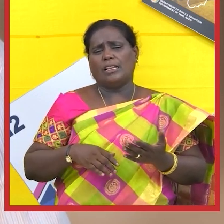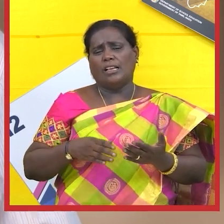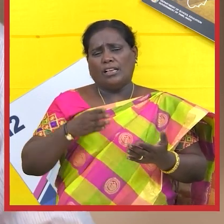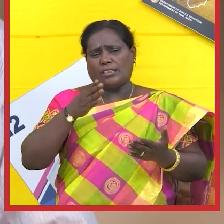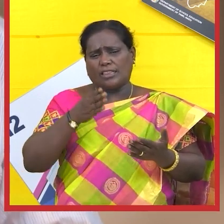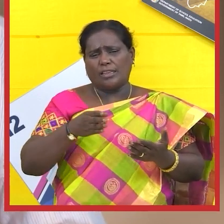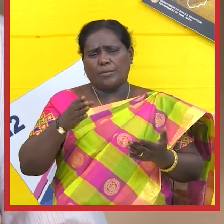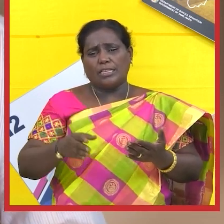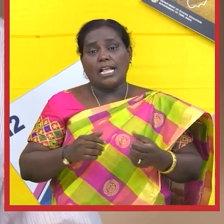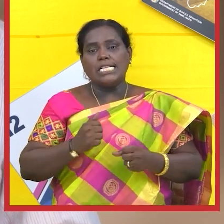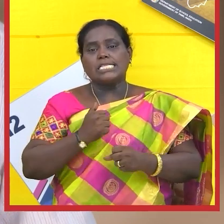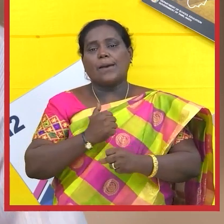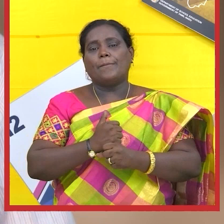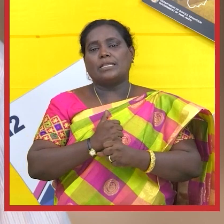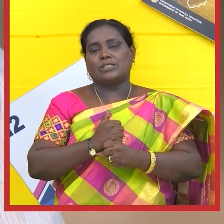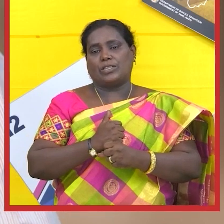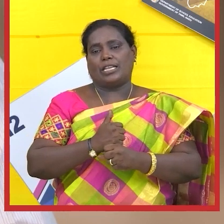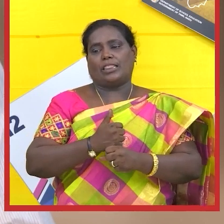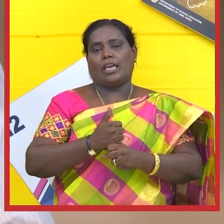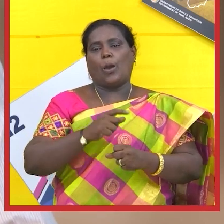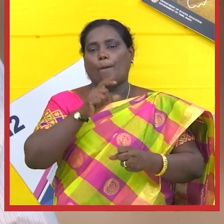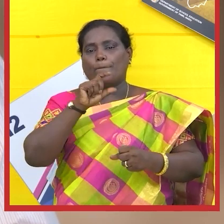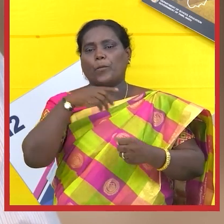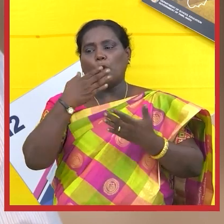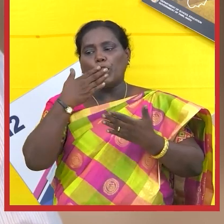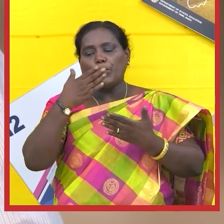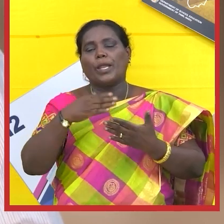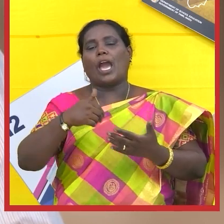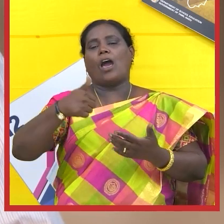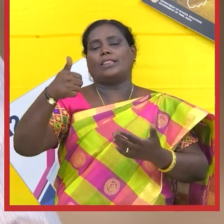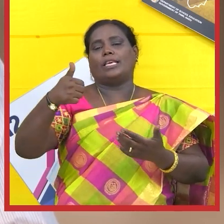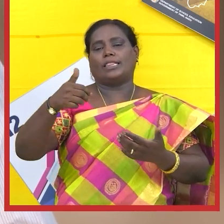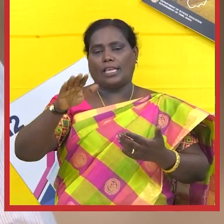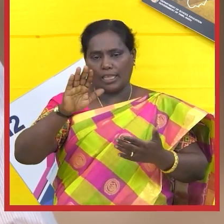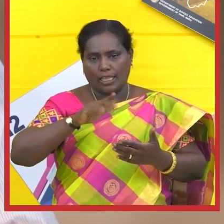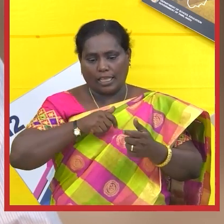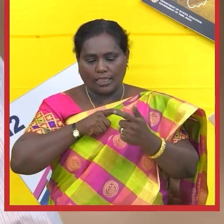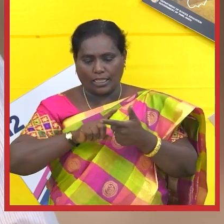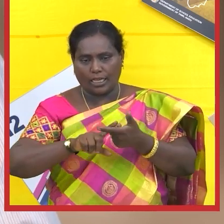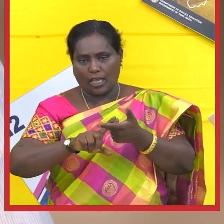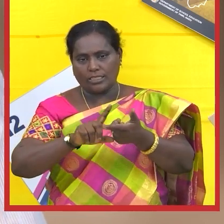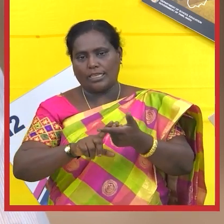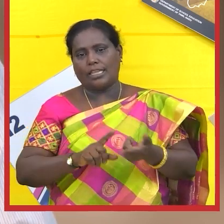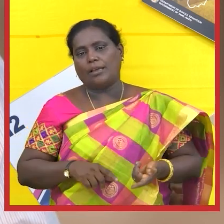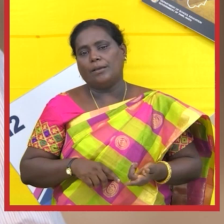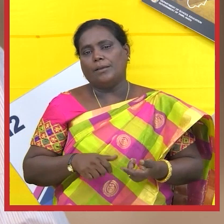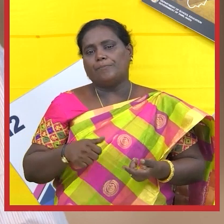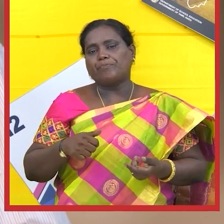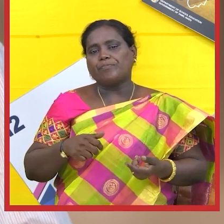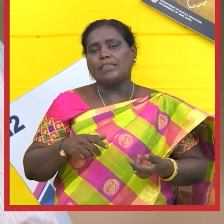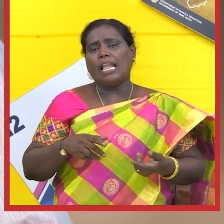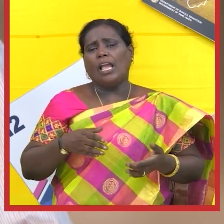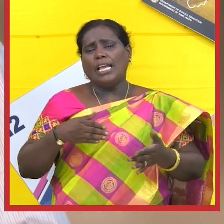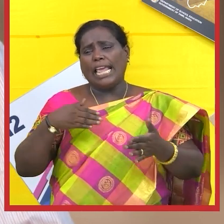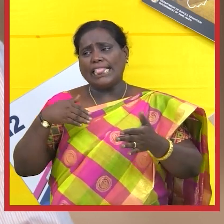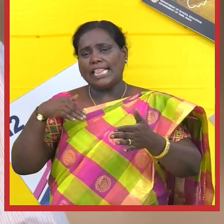சமஸ்கிருதத்தினுடைய ஆதிக்கத்தை எதிர்க்கிறார்கள். பிறகு தமிழ் மீது இந்தியினுடைய திணிப்பு